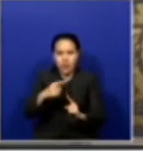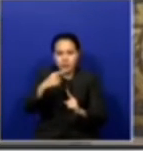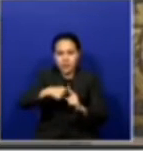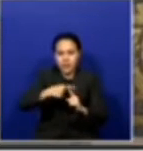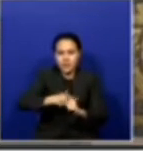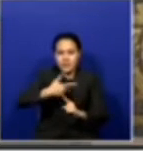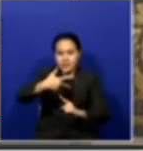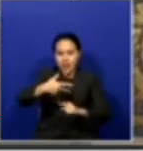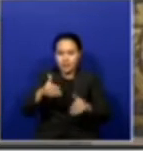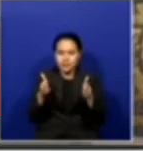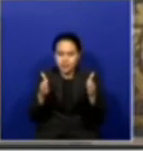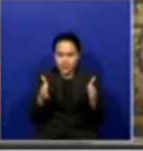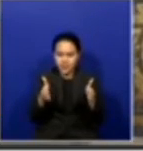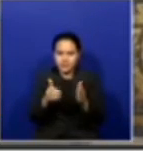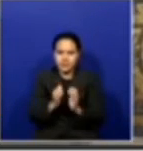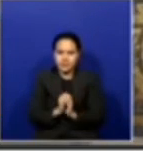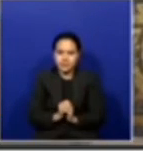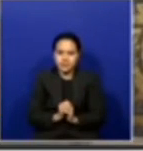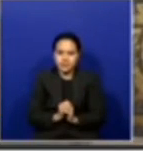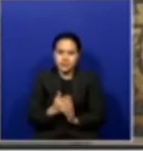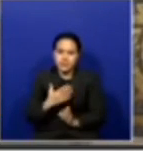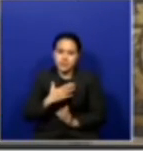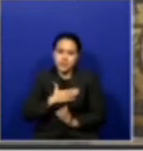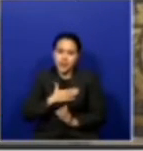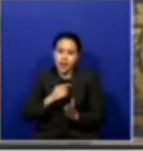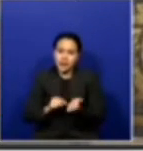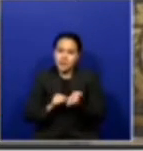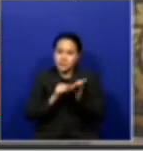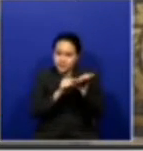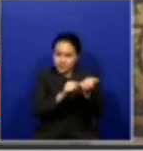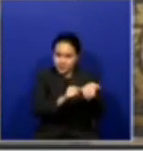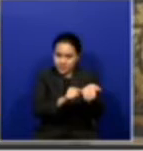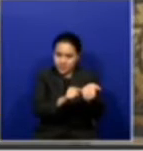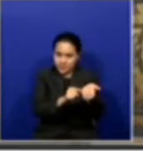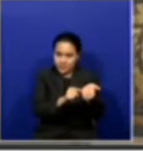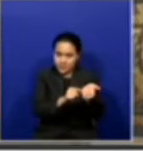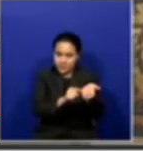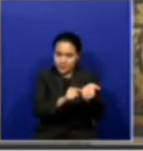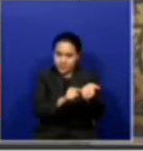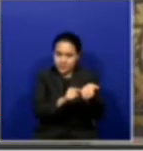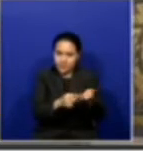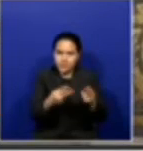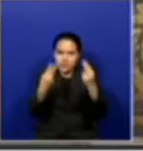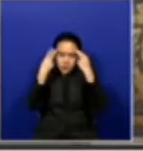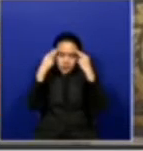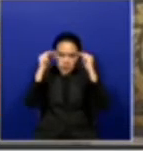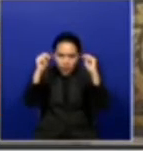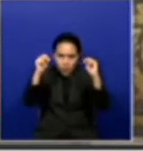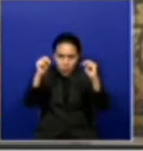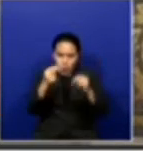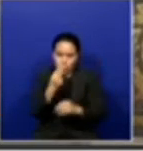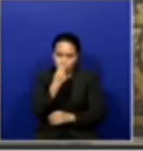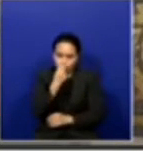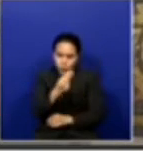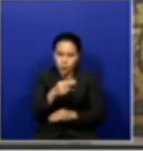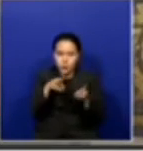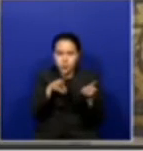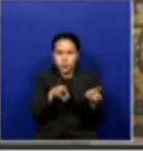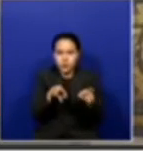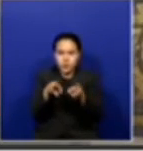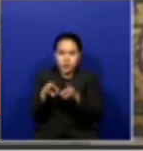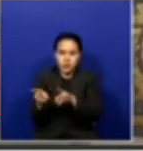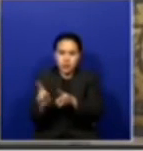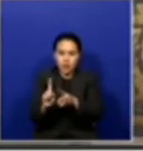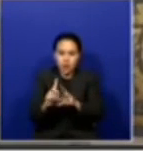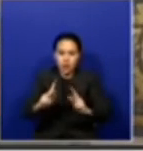ากจะเสนอให้ท่านนายกรัฐมนตรีได้มองในประเด็นของในด้านของกรมศา